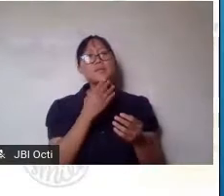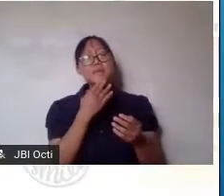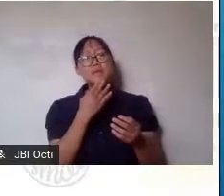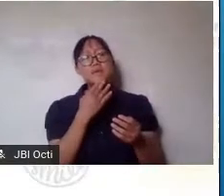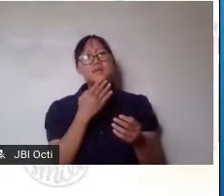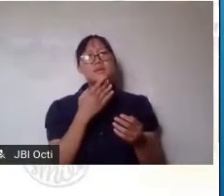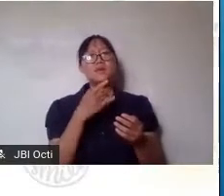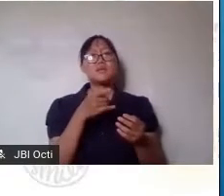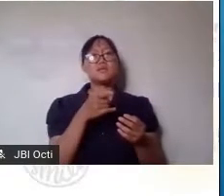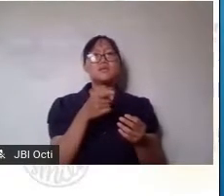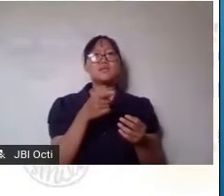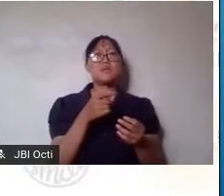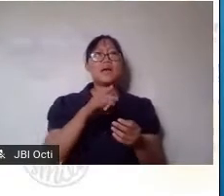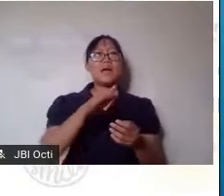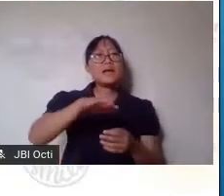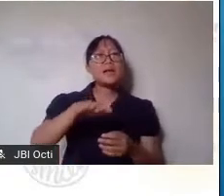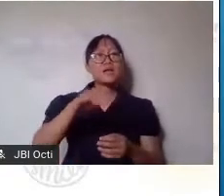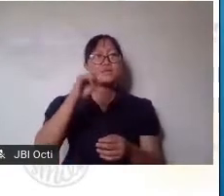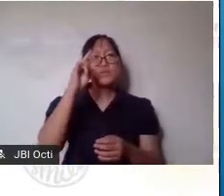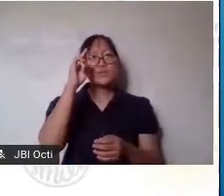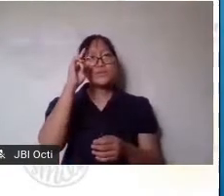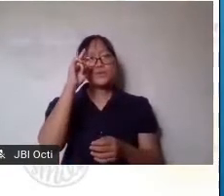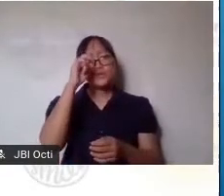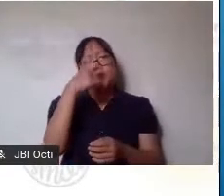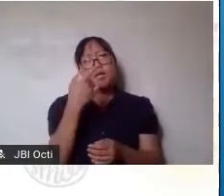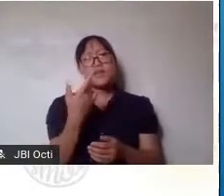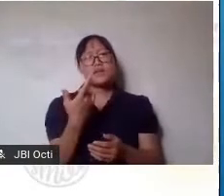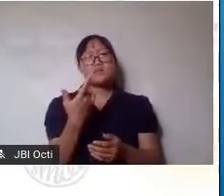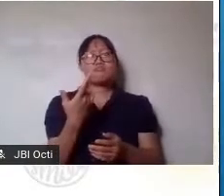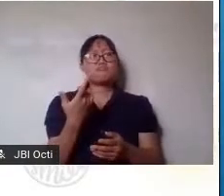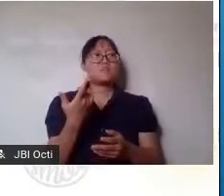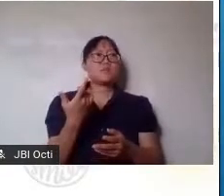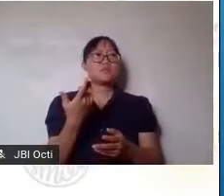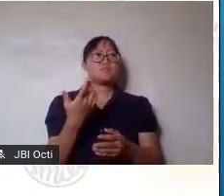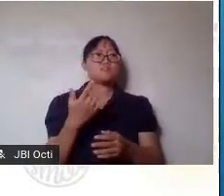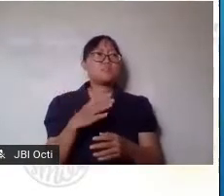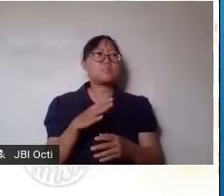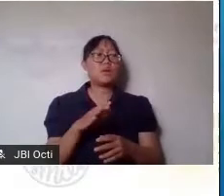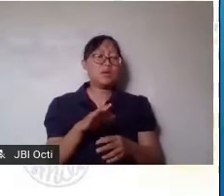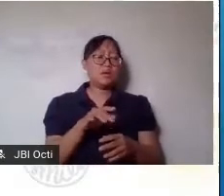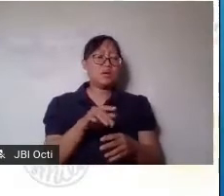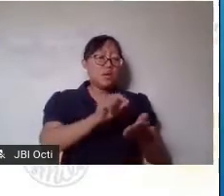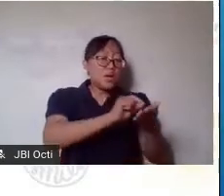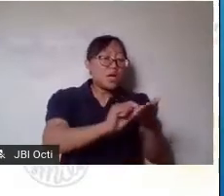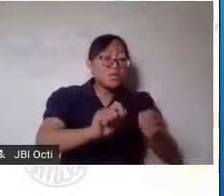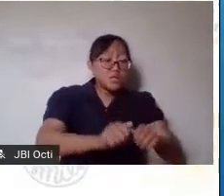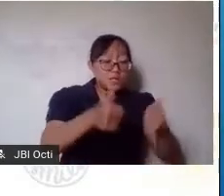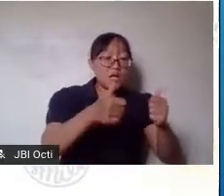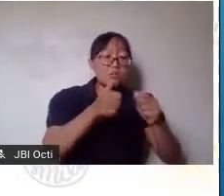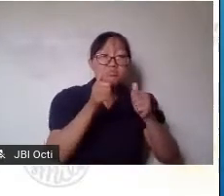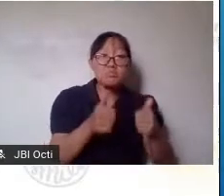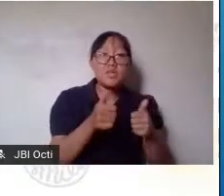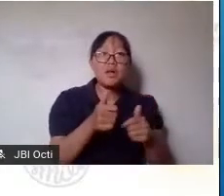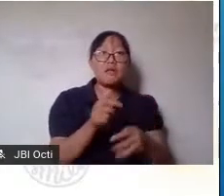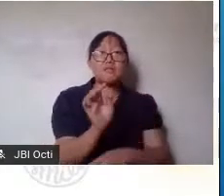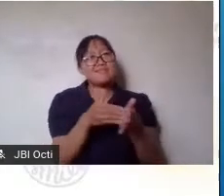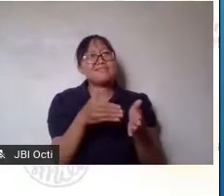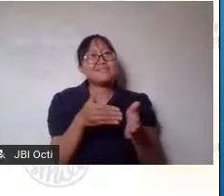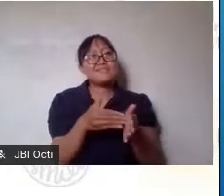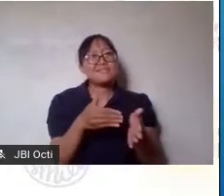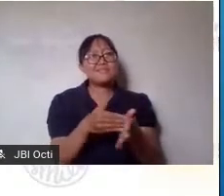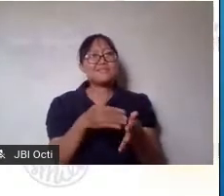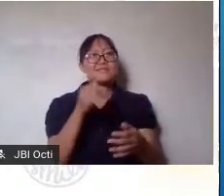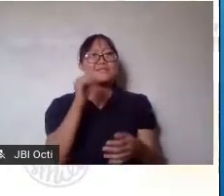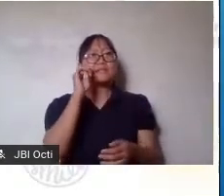atau mengerjakan tugasnya dengan baik ya, sehingga kemudian bisa kita kedapatkan gangguan-gangguan yang memang tidak